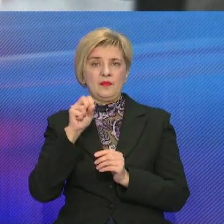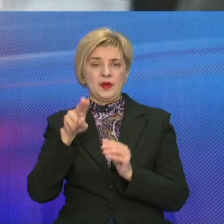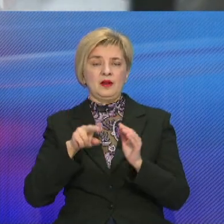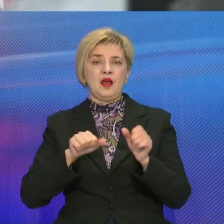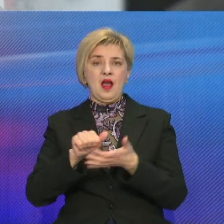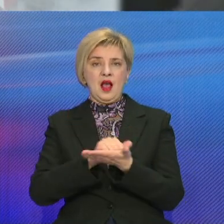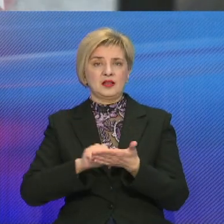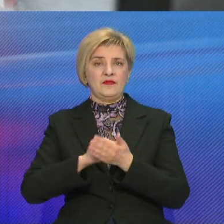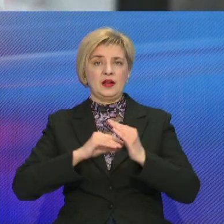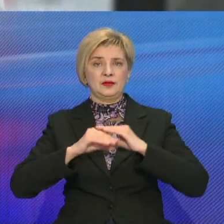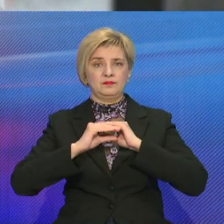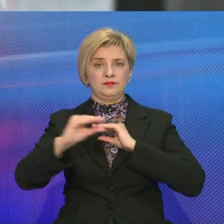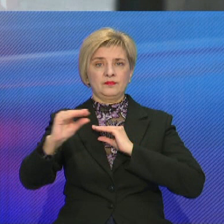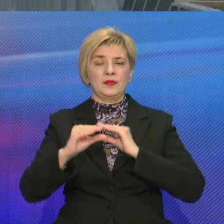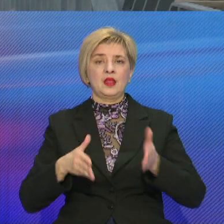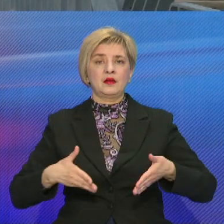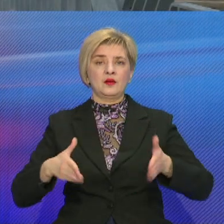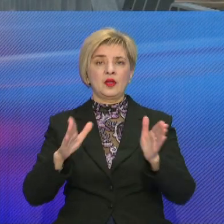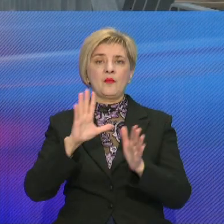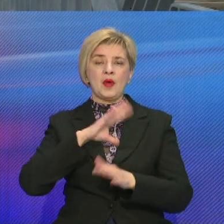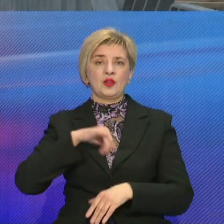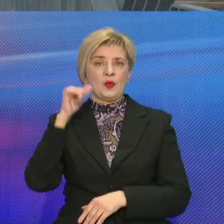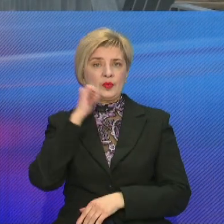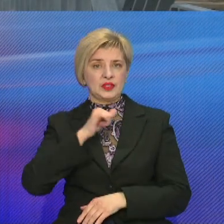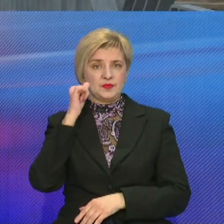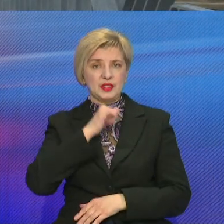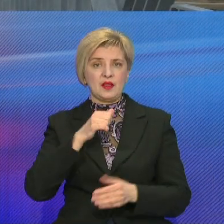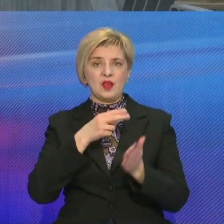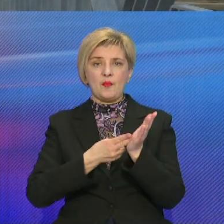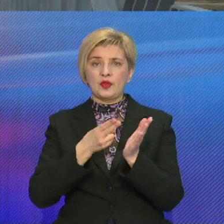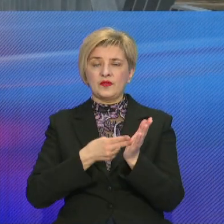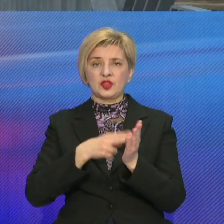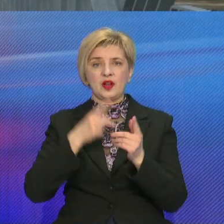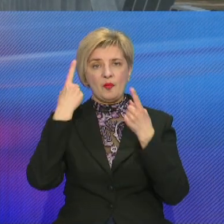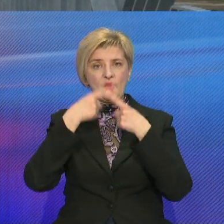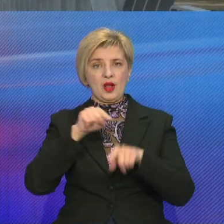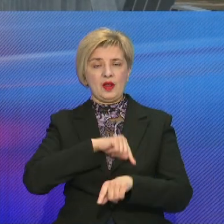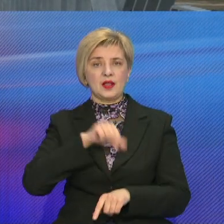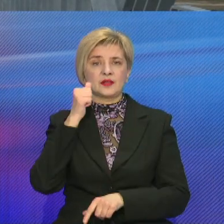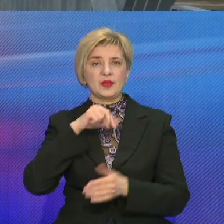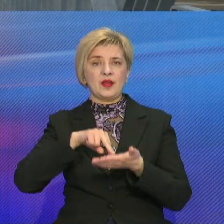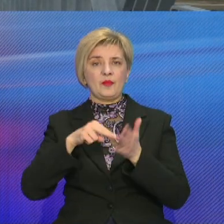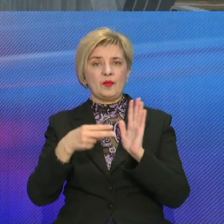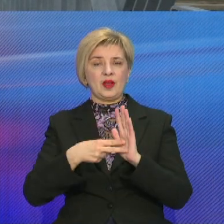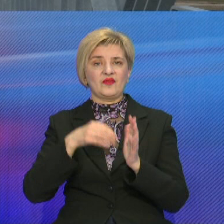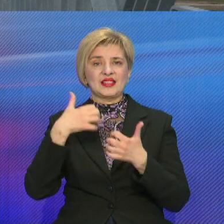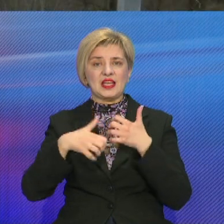частки. После новый мост пройдет выпробование на подтверждение проектных характеристик. Испыты запланировано провести у середине красовика.